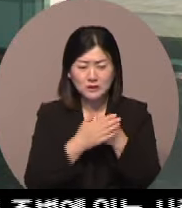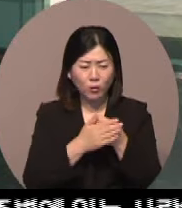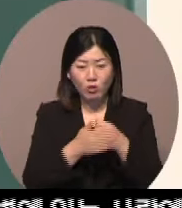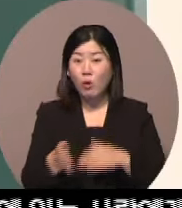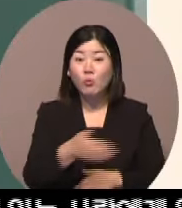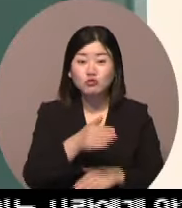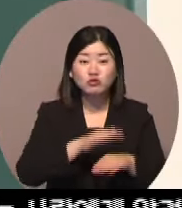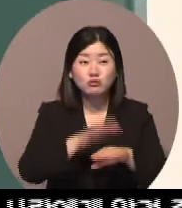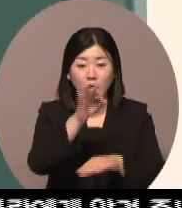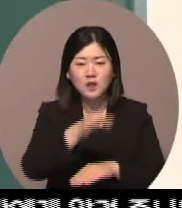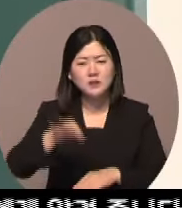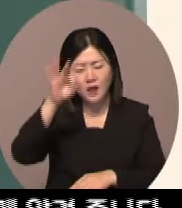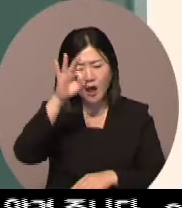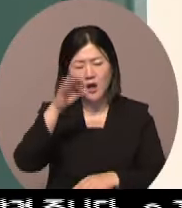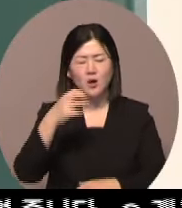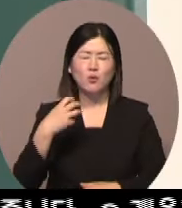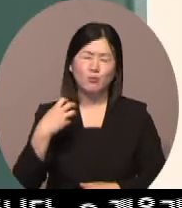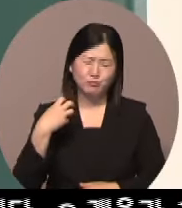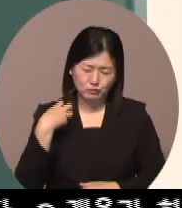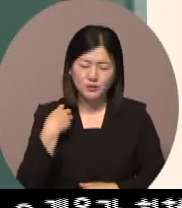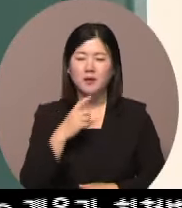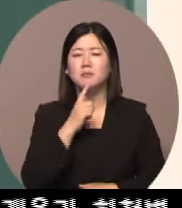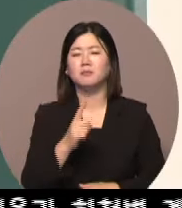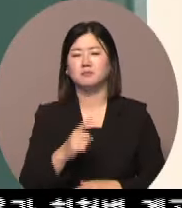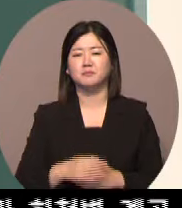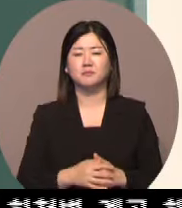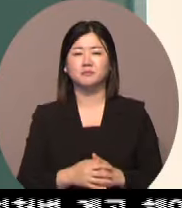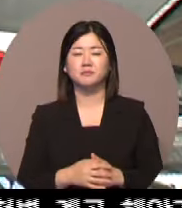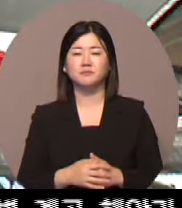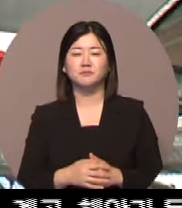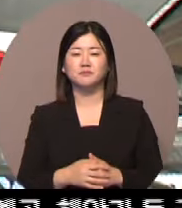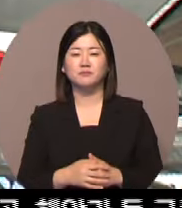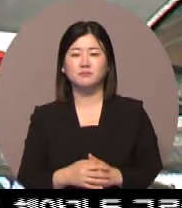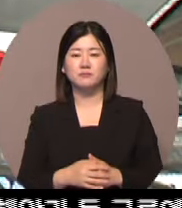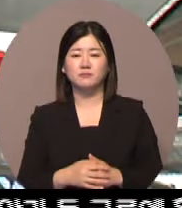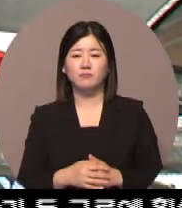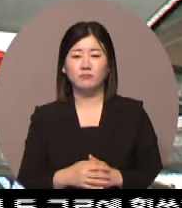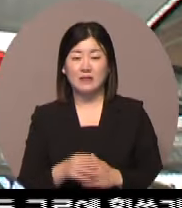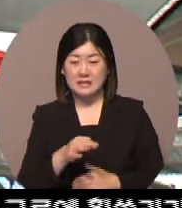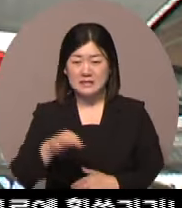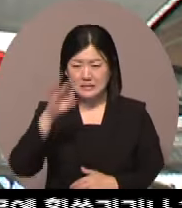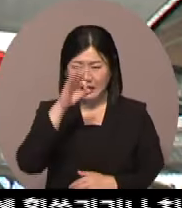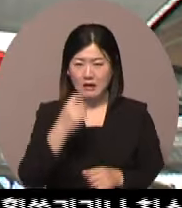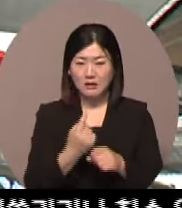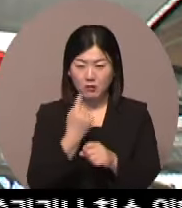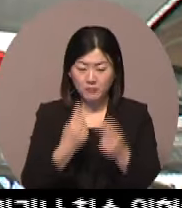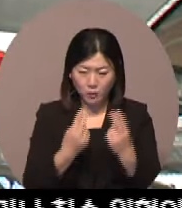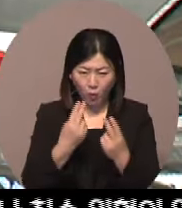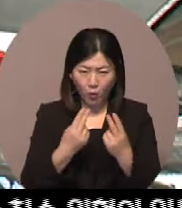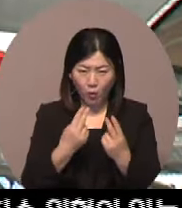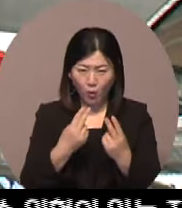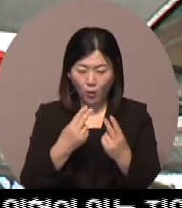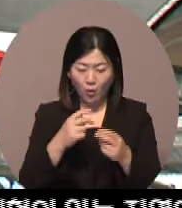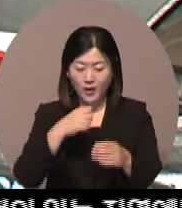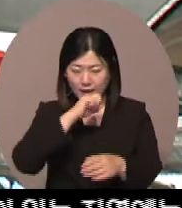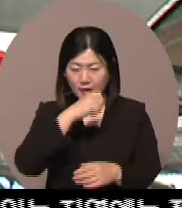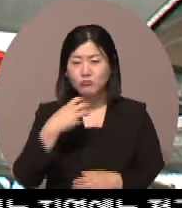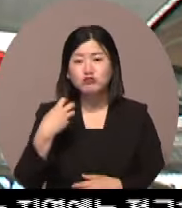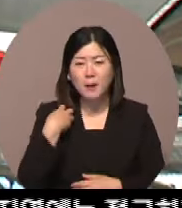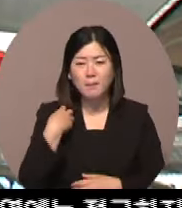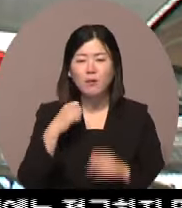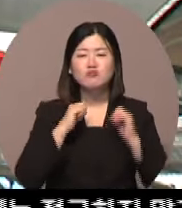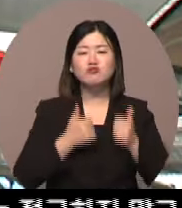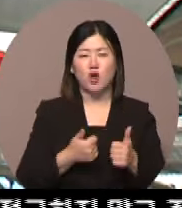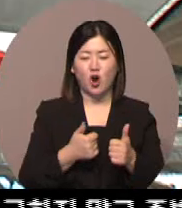없는 수당 인상은 부담으로 다가올 수밖에 없습니다 이번 인상으로 지난해 대비 지자체가 져야 할 재정적 부담은